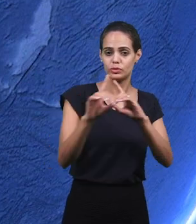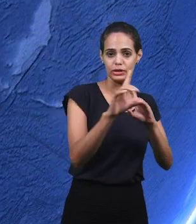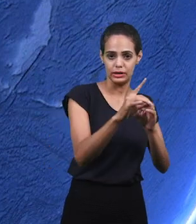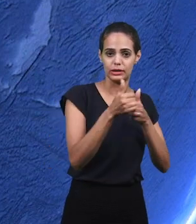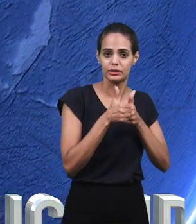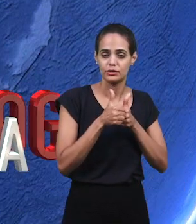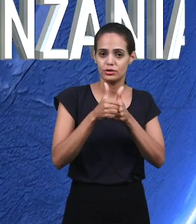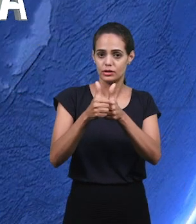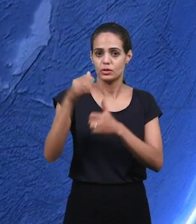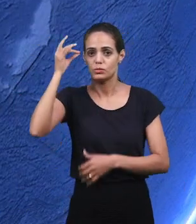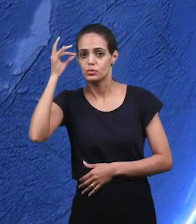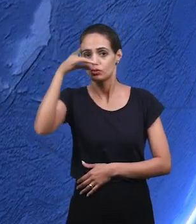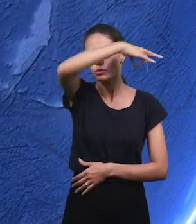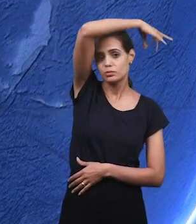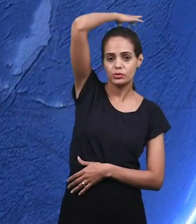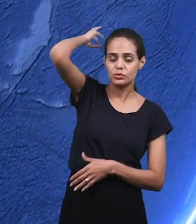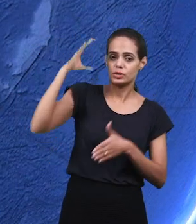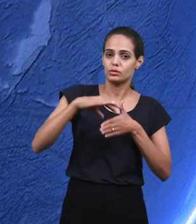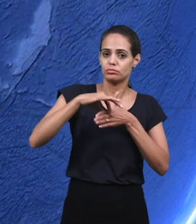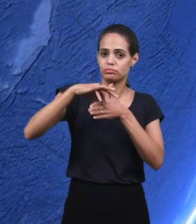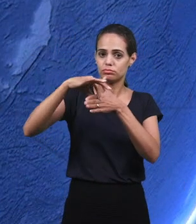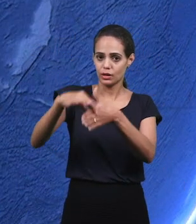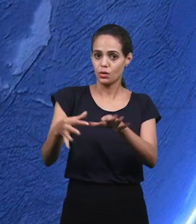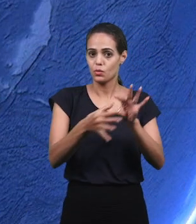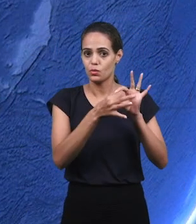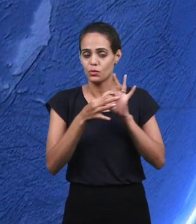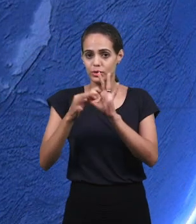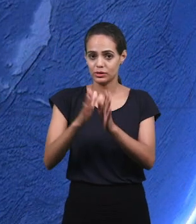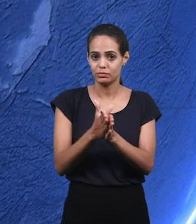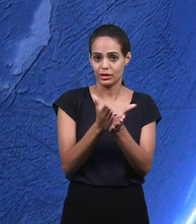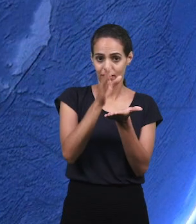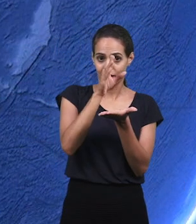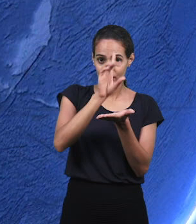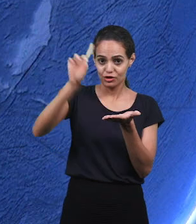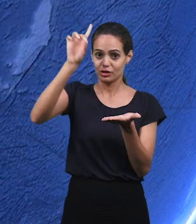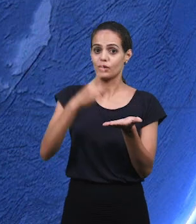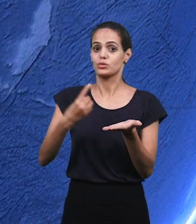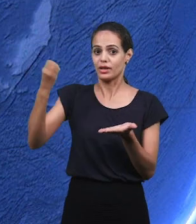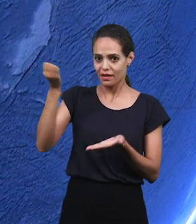direction du Saint-Esprit de Dieu et unies par la parole vivante.